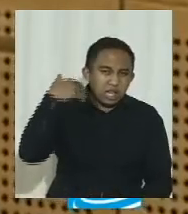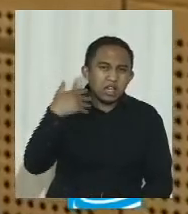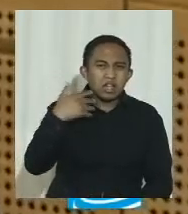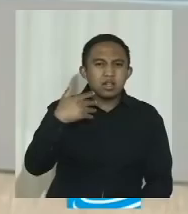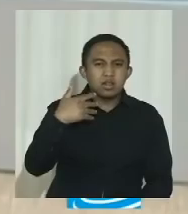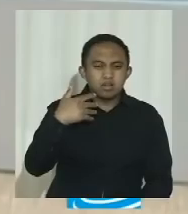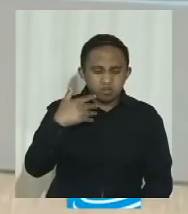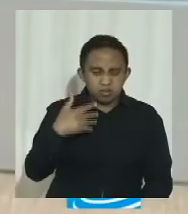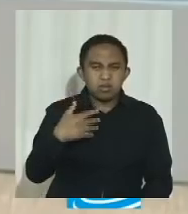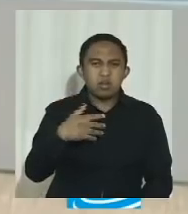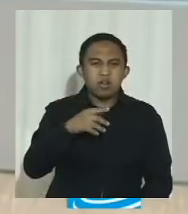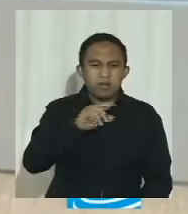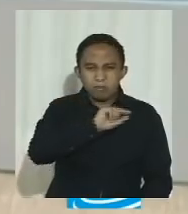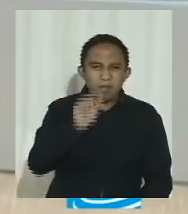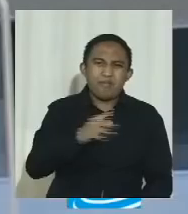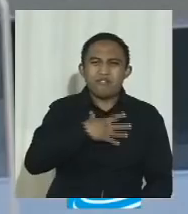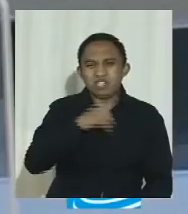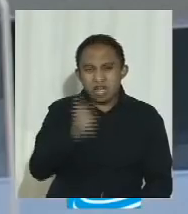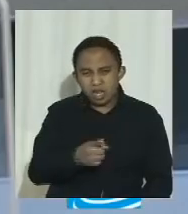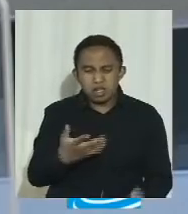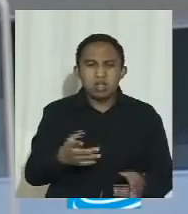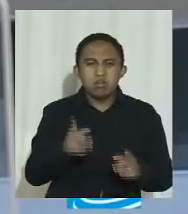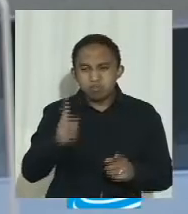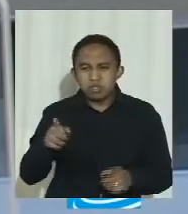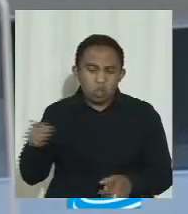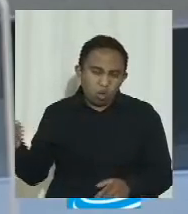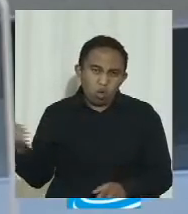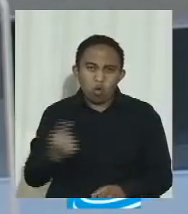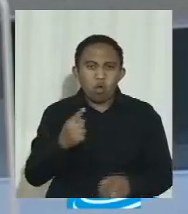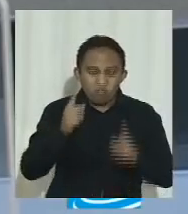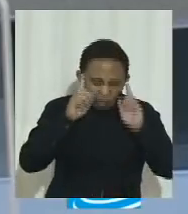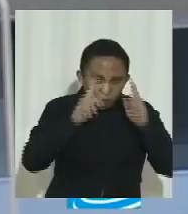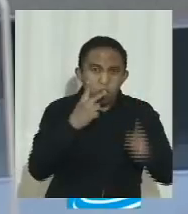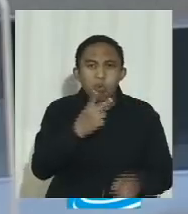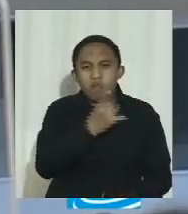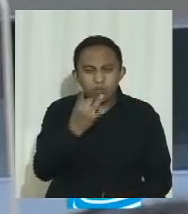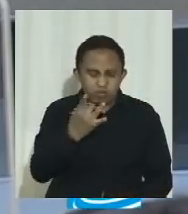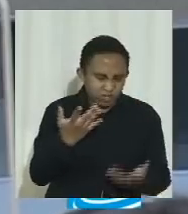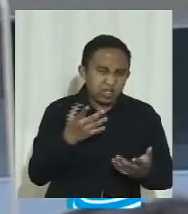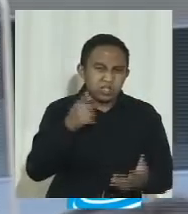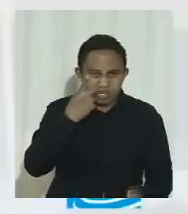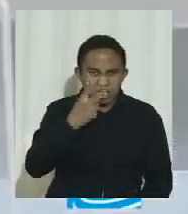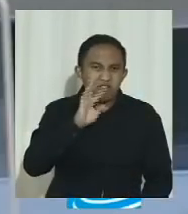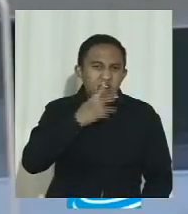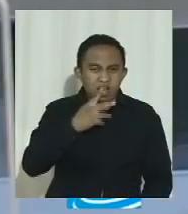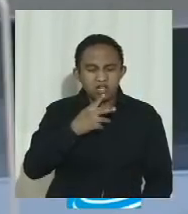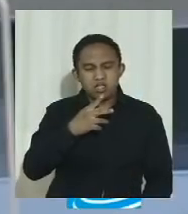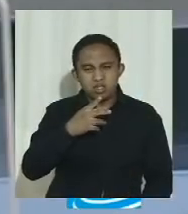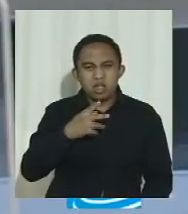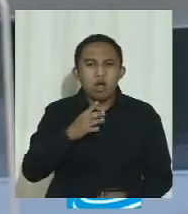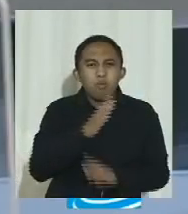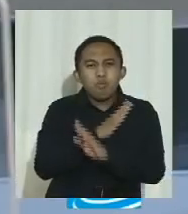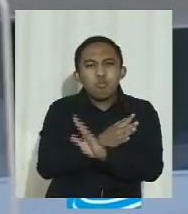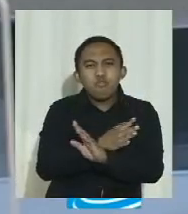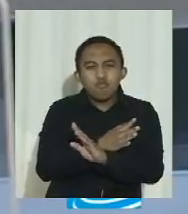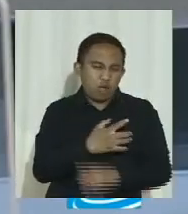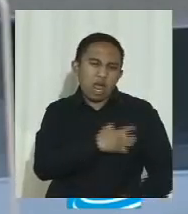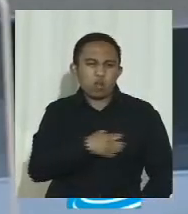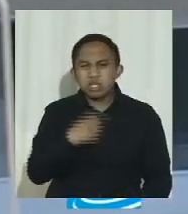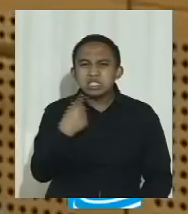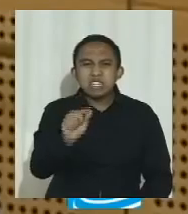miisa 20 dia nambary fa tsy ampy ireo porofona namelohana ny Laurent Gbagbo ka ny volana